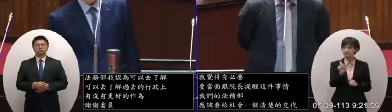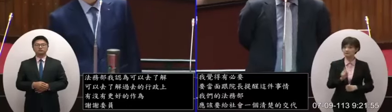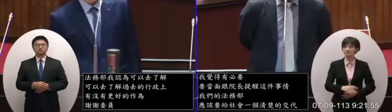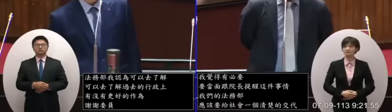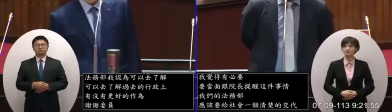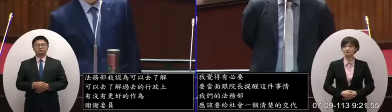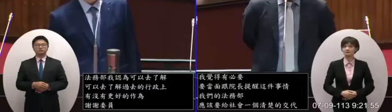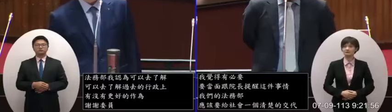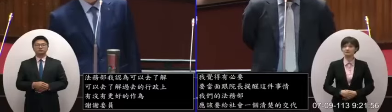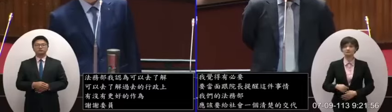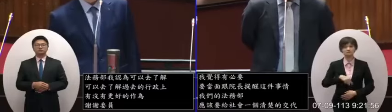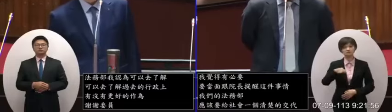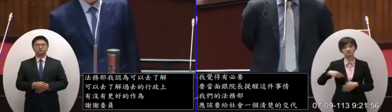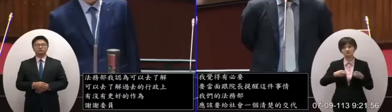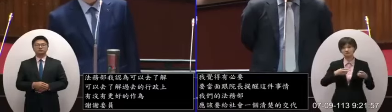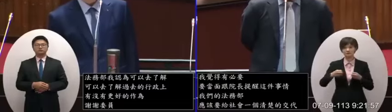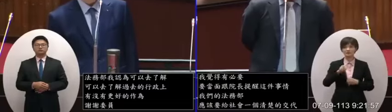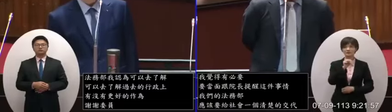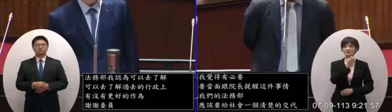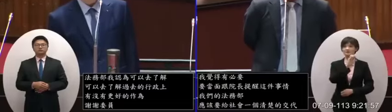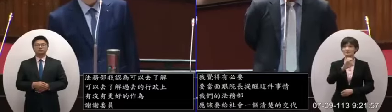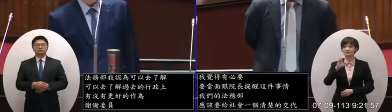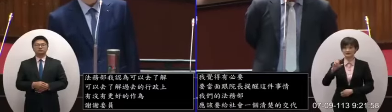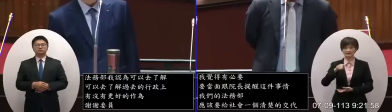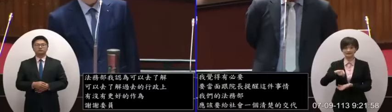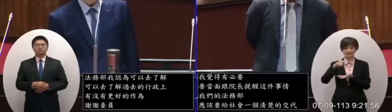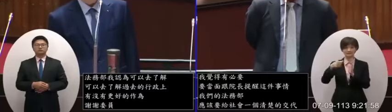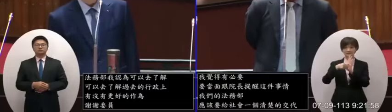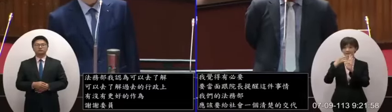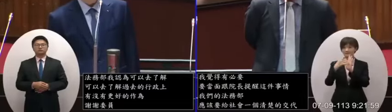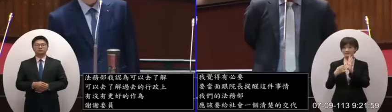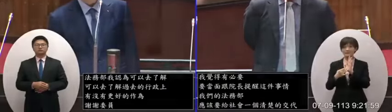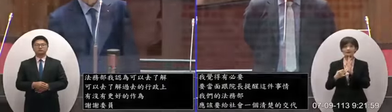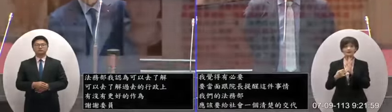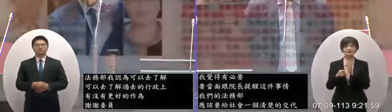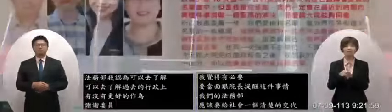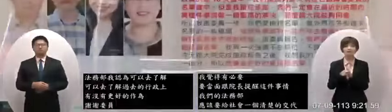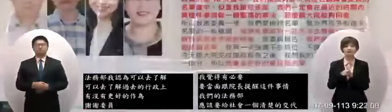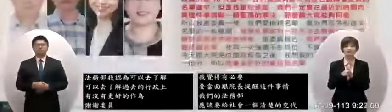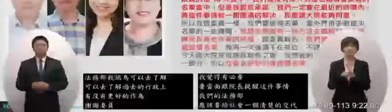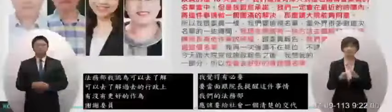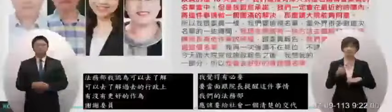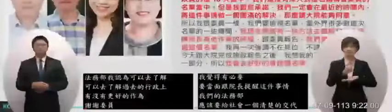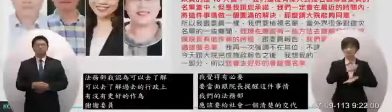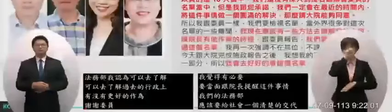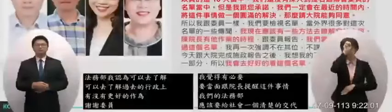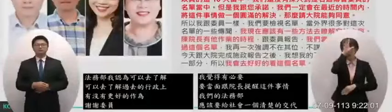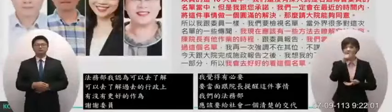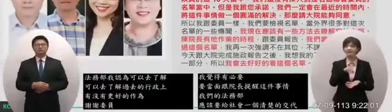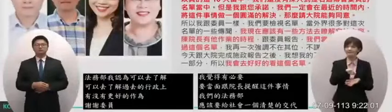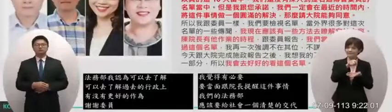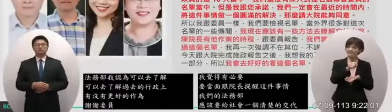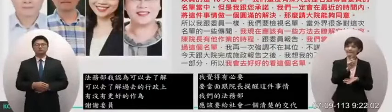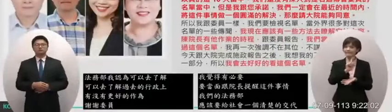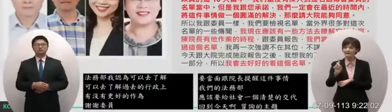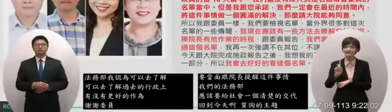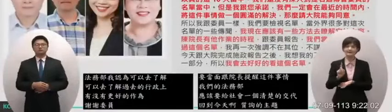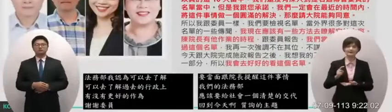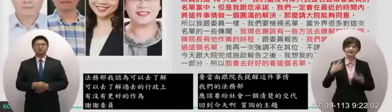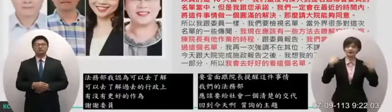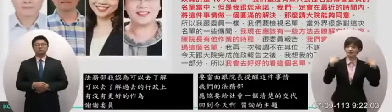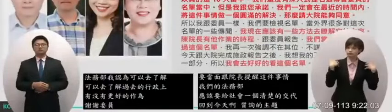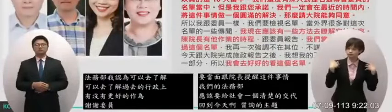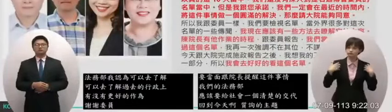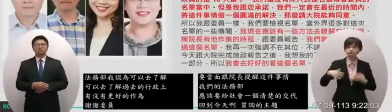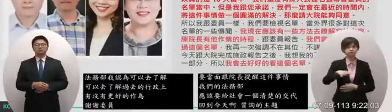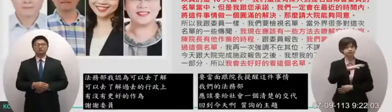我们在讨论啊 NCC 被提名人的时候，我们的执政党不断的强调基于责任的议题，基